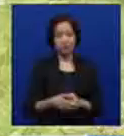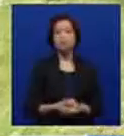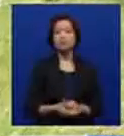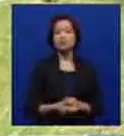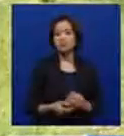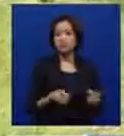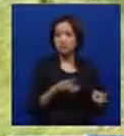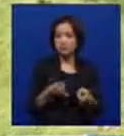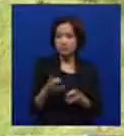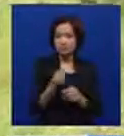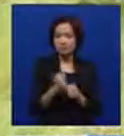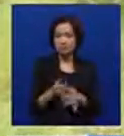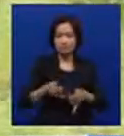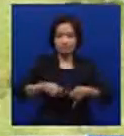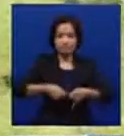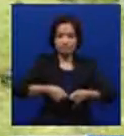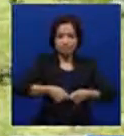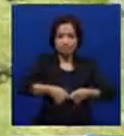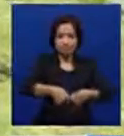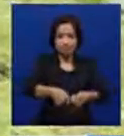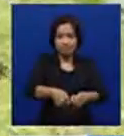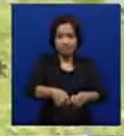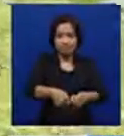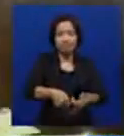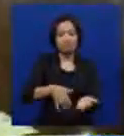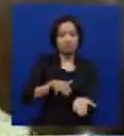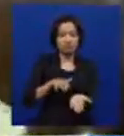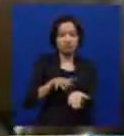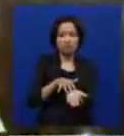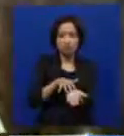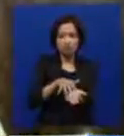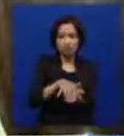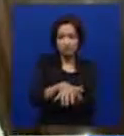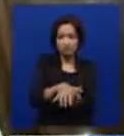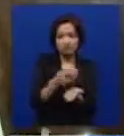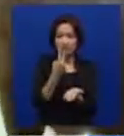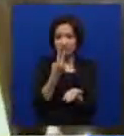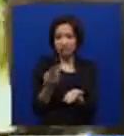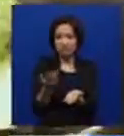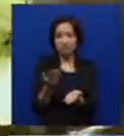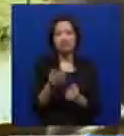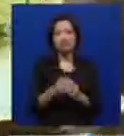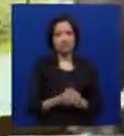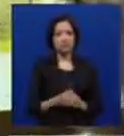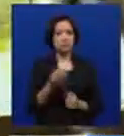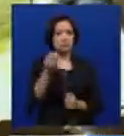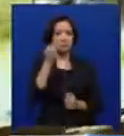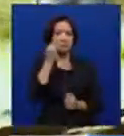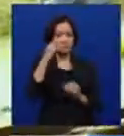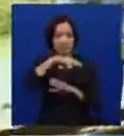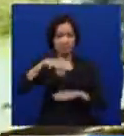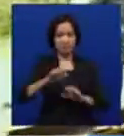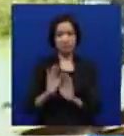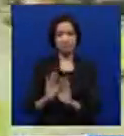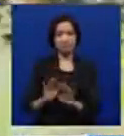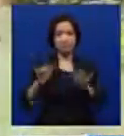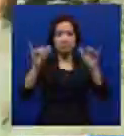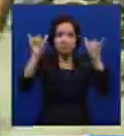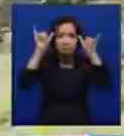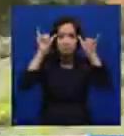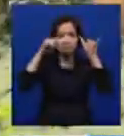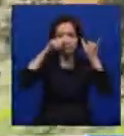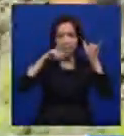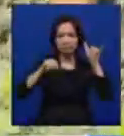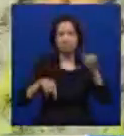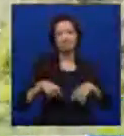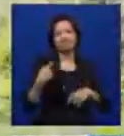หรับวิธีการไถนาไถคราดโดยใช้แรงงานควายนั้นพี่เล็กวิทยากรหมู่บ้านอนุรักษ์ควายไทยบอกว่าไม่ใช่เรื่องง่ายคว